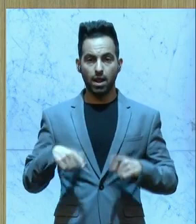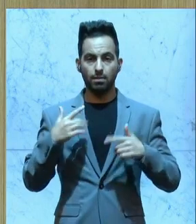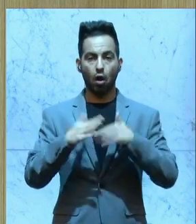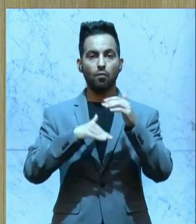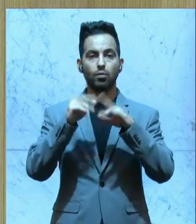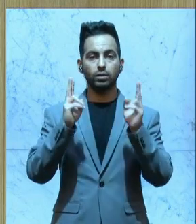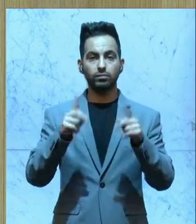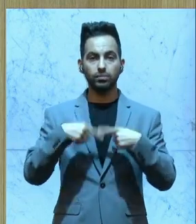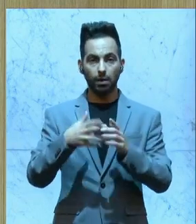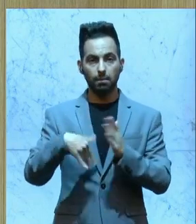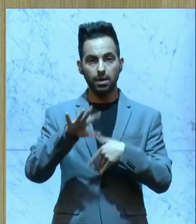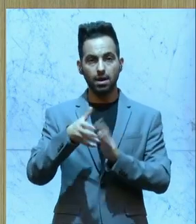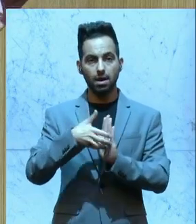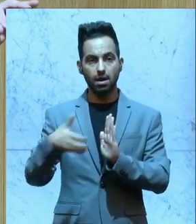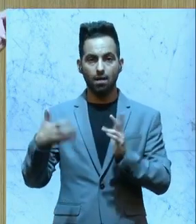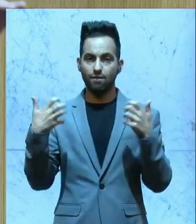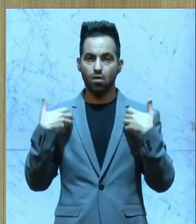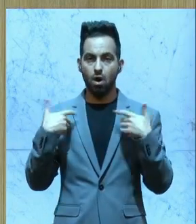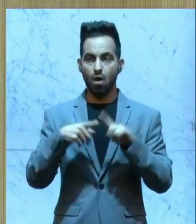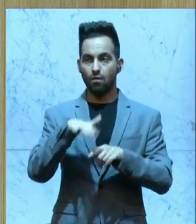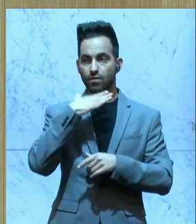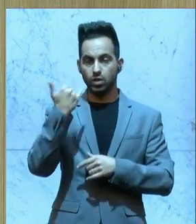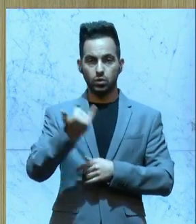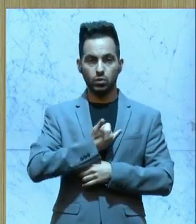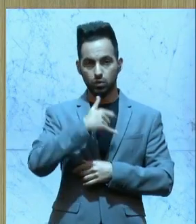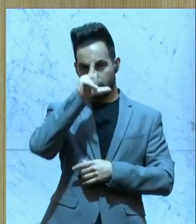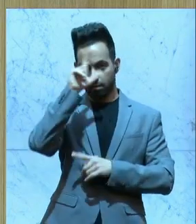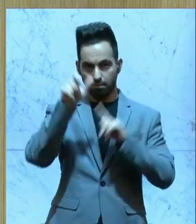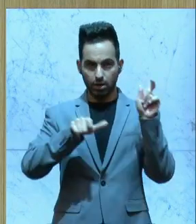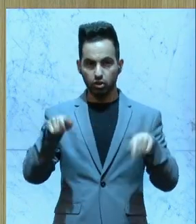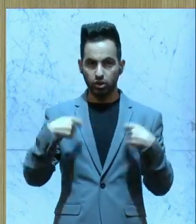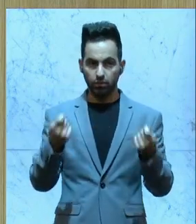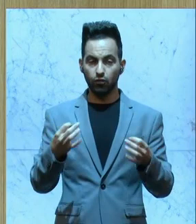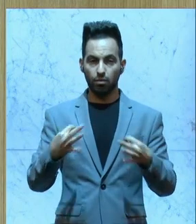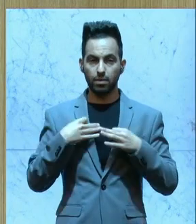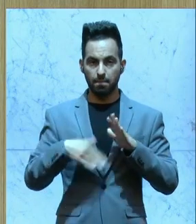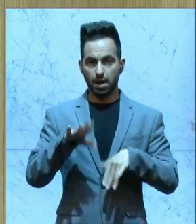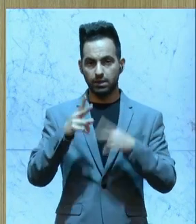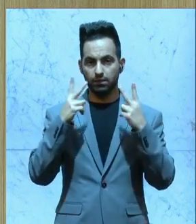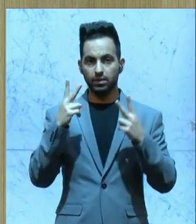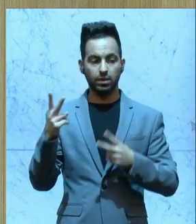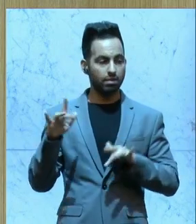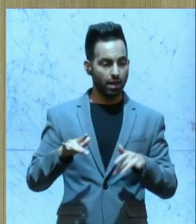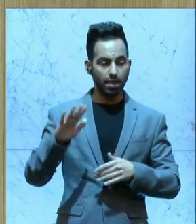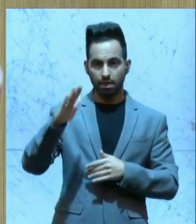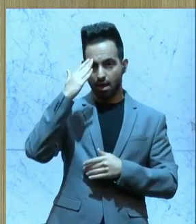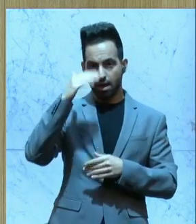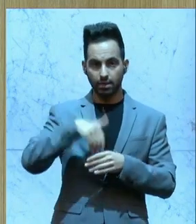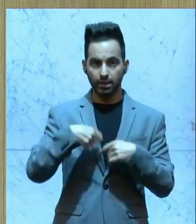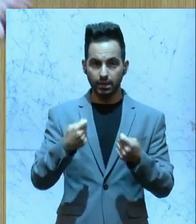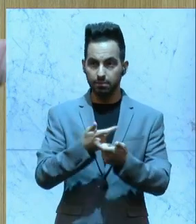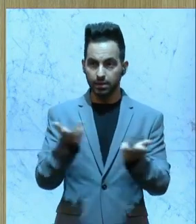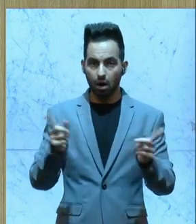mir vielleicht auch länger Freude. Und es gibt viele junge Menschen und das ist für mich das Allerwesentlichste, die ein unglaubliches Talent dafür haben,